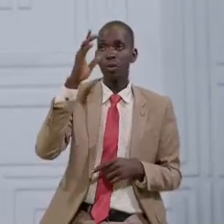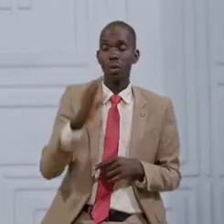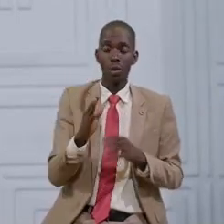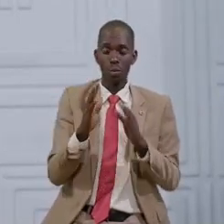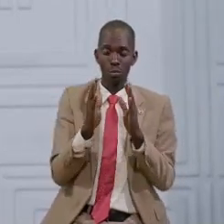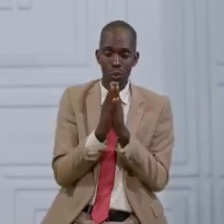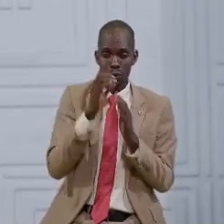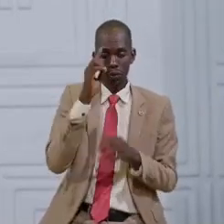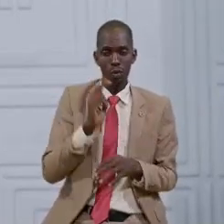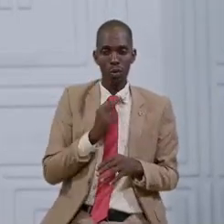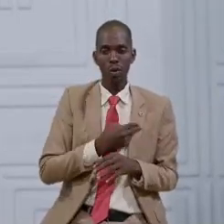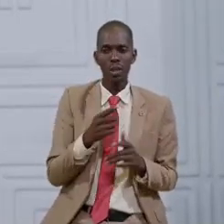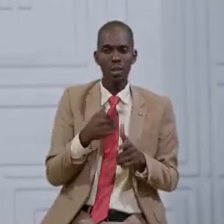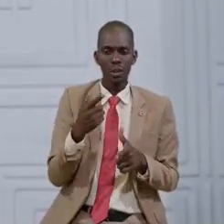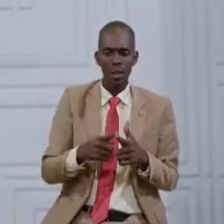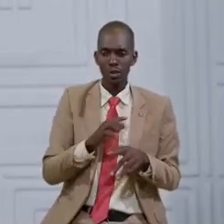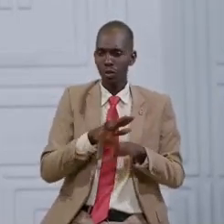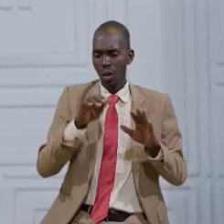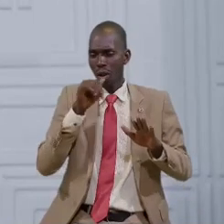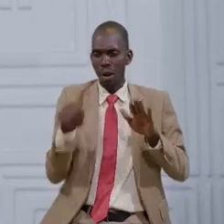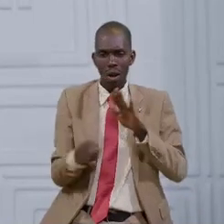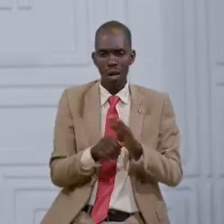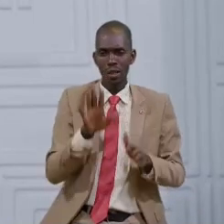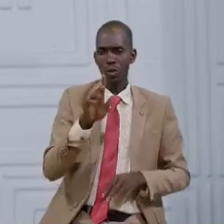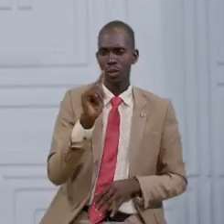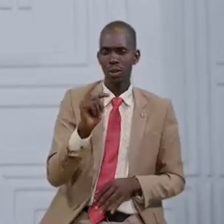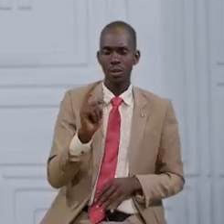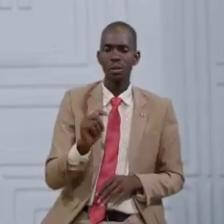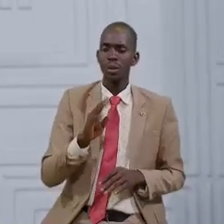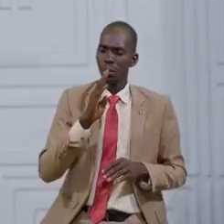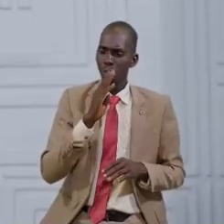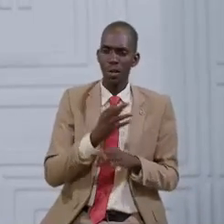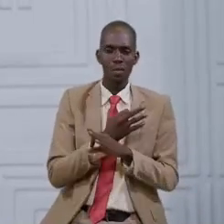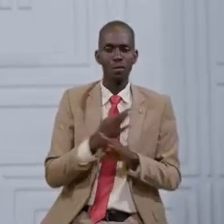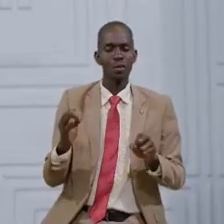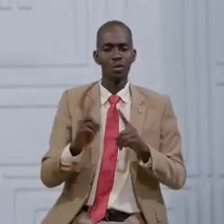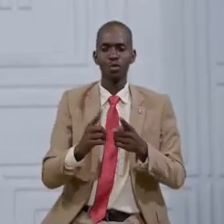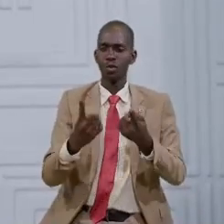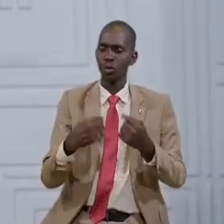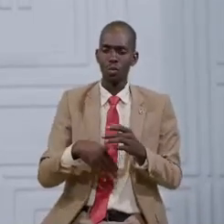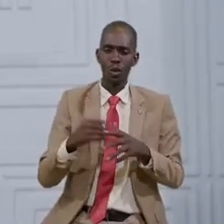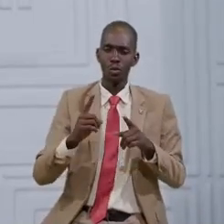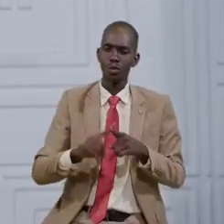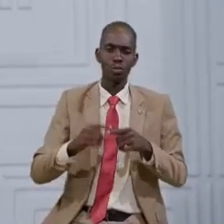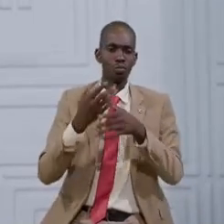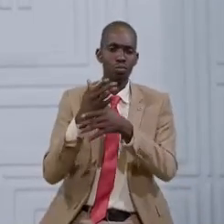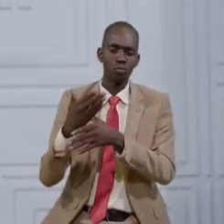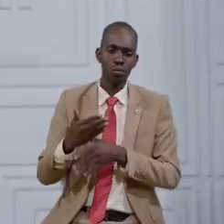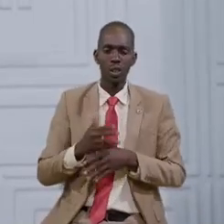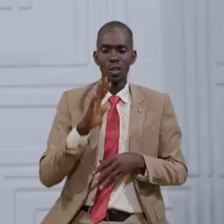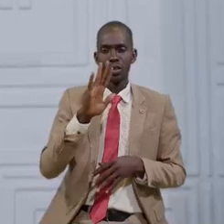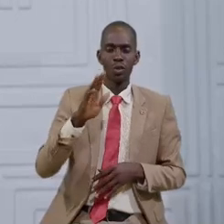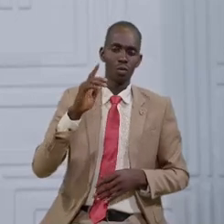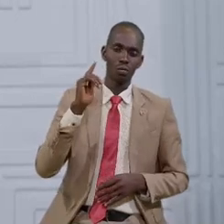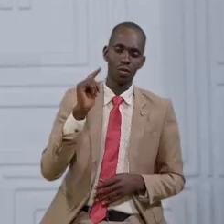priera pour nous, vous aurez la puissance de Dieu sur votre vie. Et il y aura de puissants témoignages ce jour.